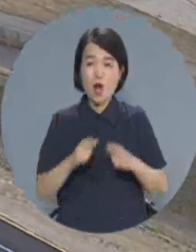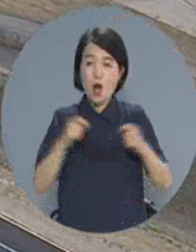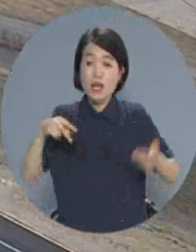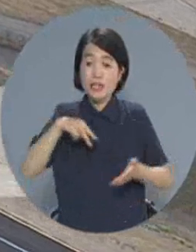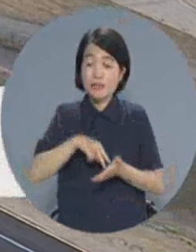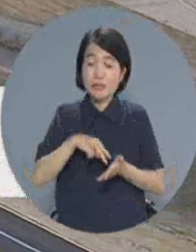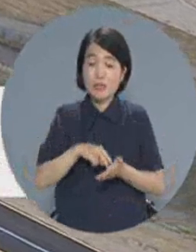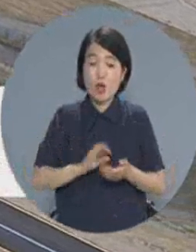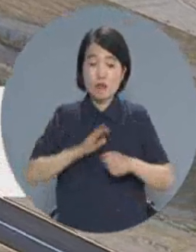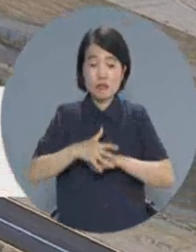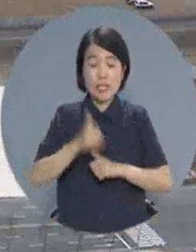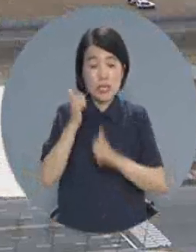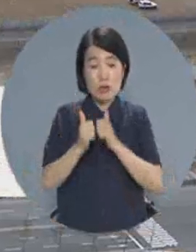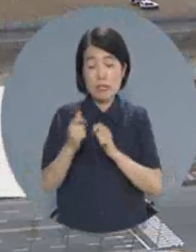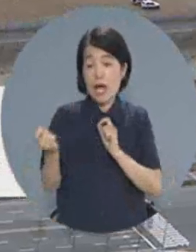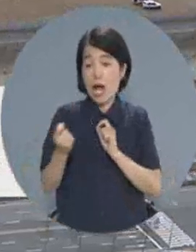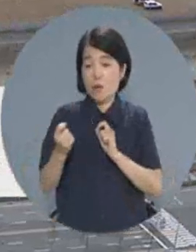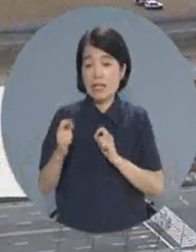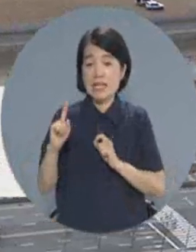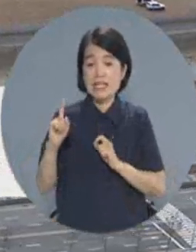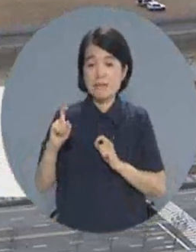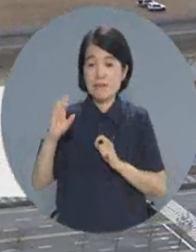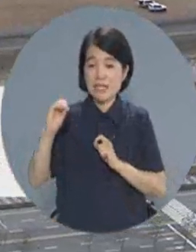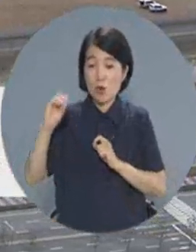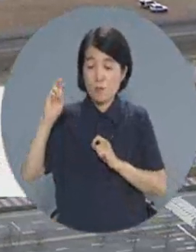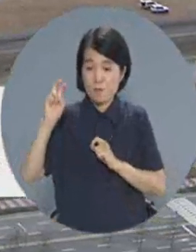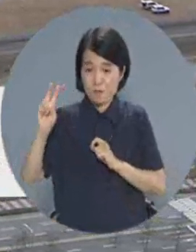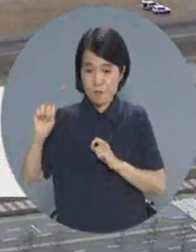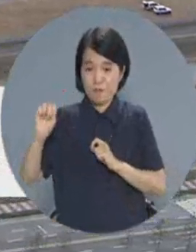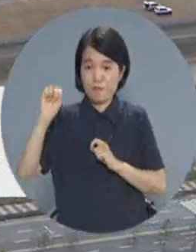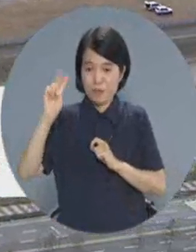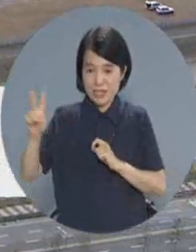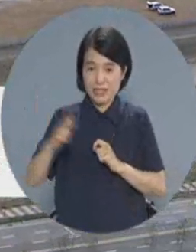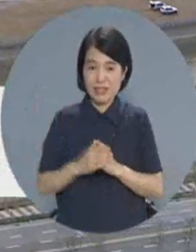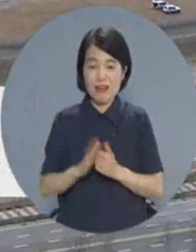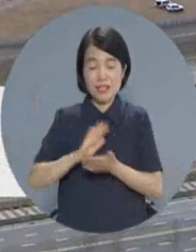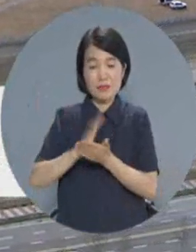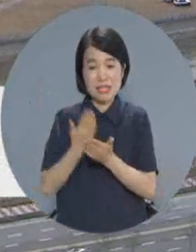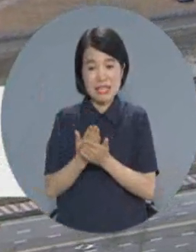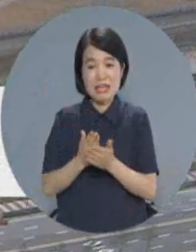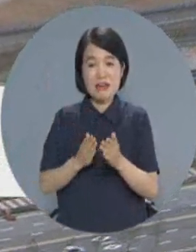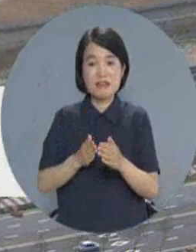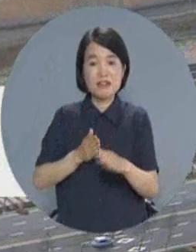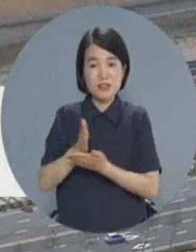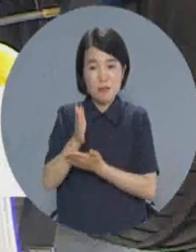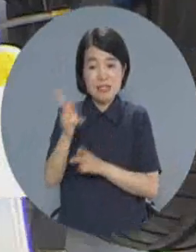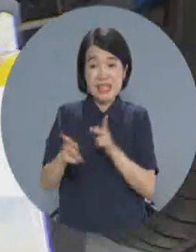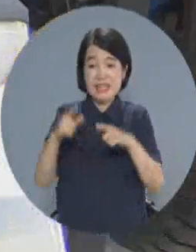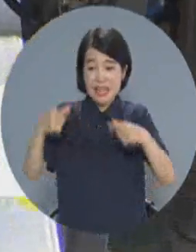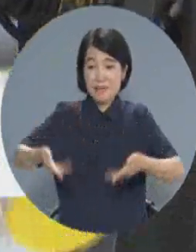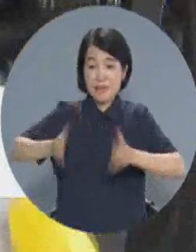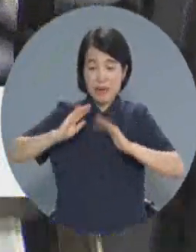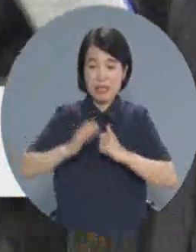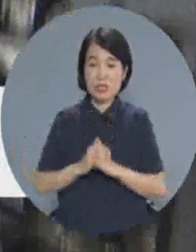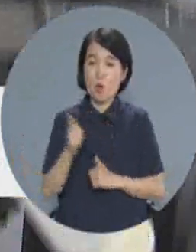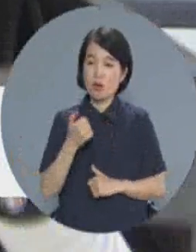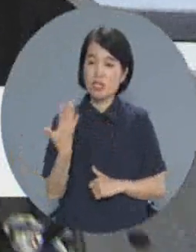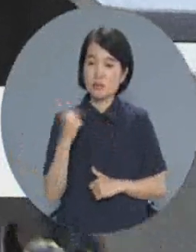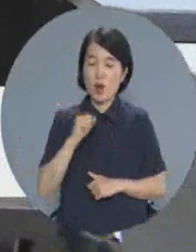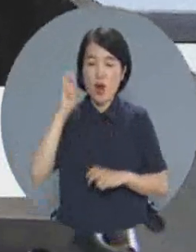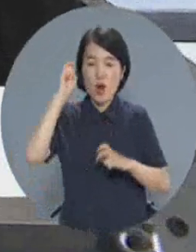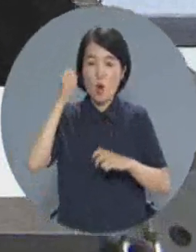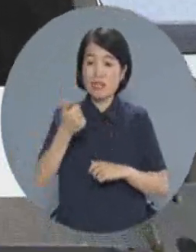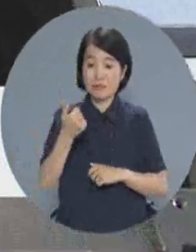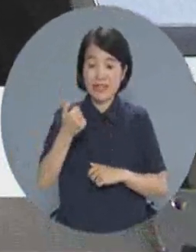장기적으로는 국제 경주장 인근에 10만 제곱미터 규모의 개조 전기차 전문 산단을 조성해 50여 개 기업